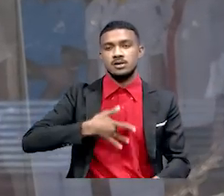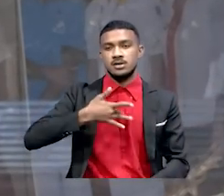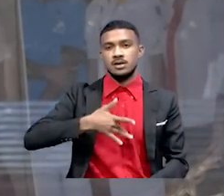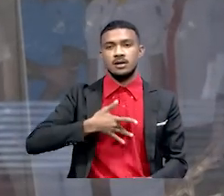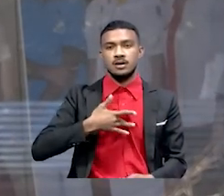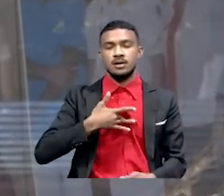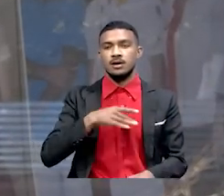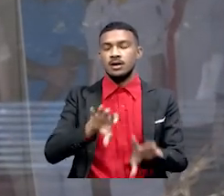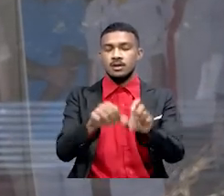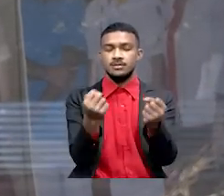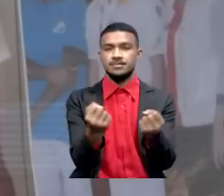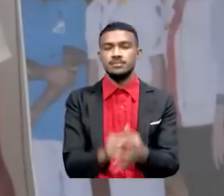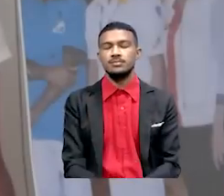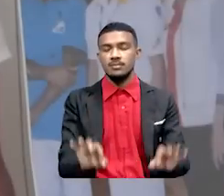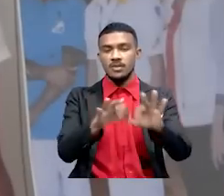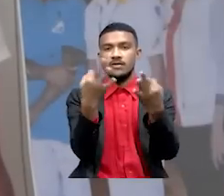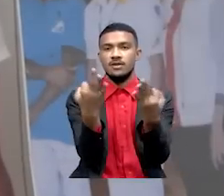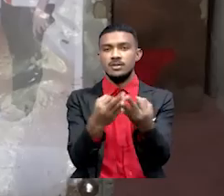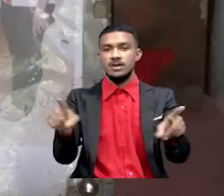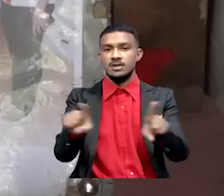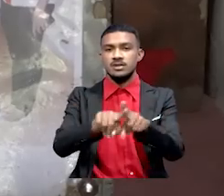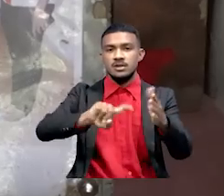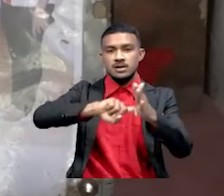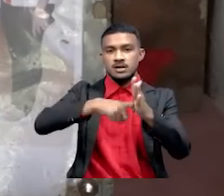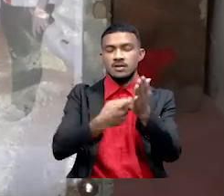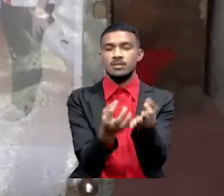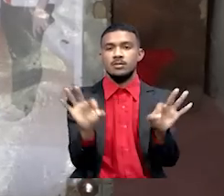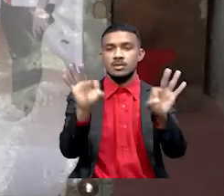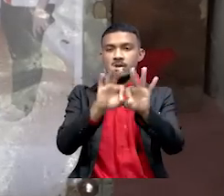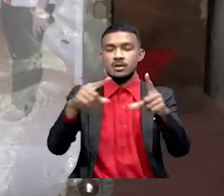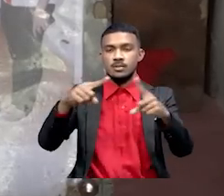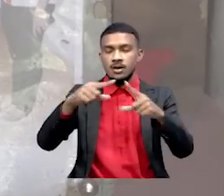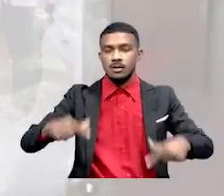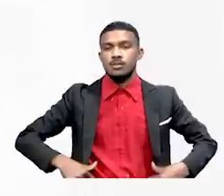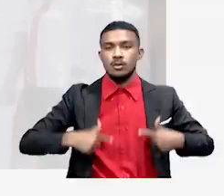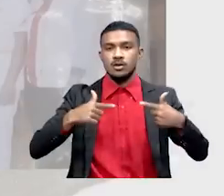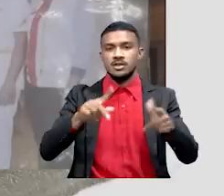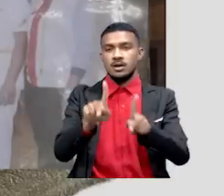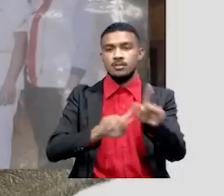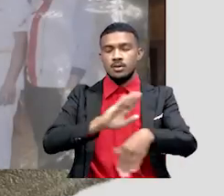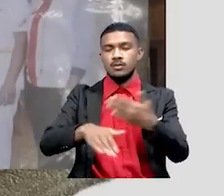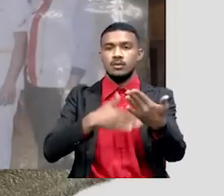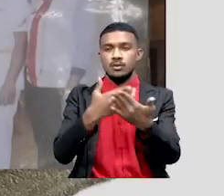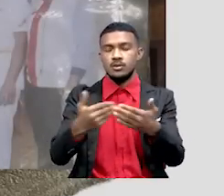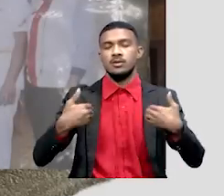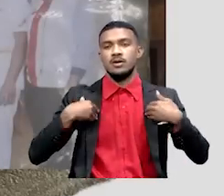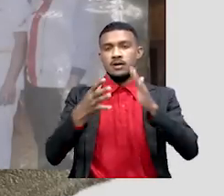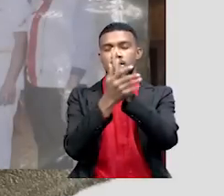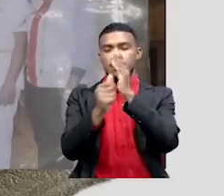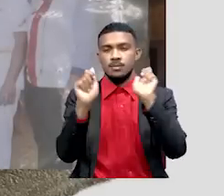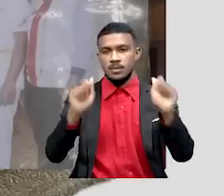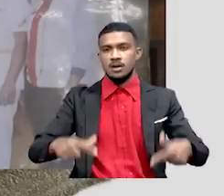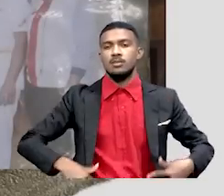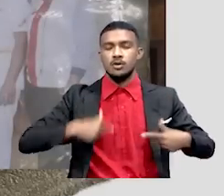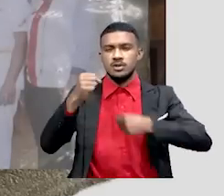dundiak. Familia hanesa save principal ia moris ema hotu-hotu sempre esperanza atu bele moris